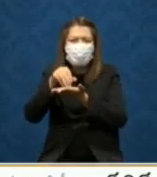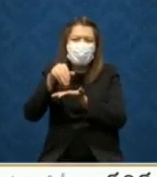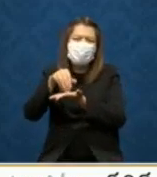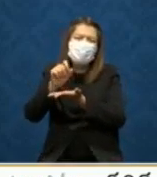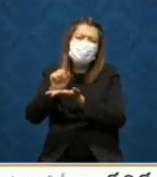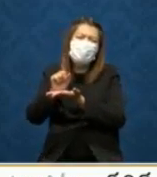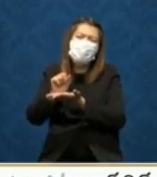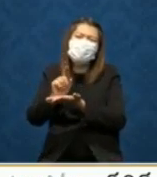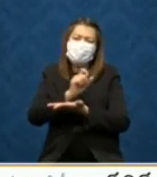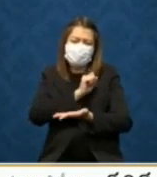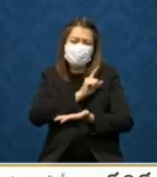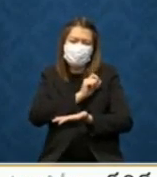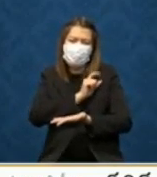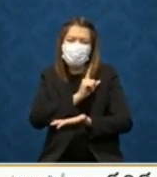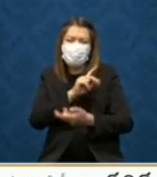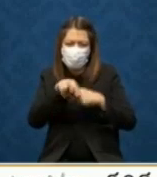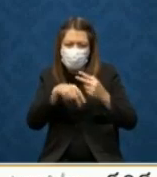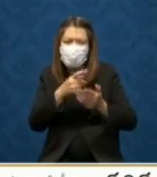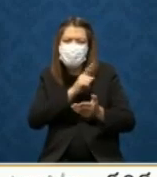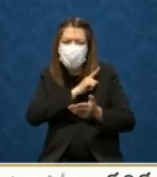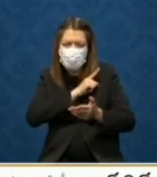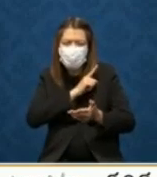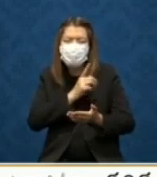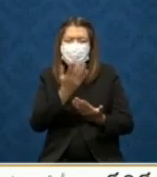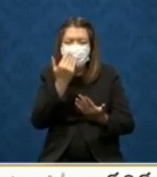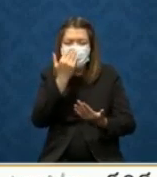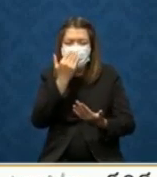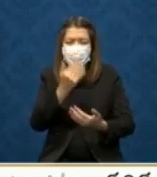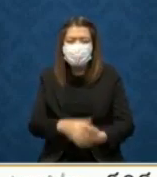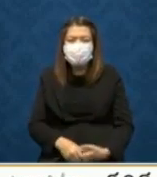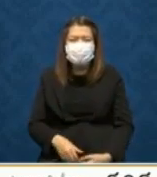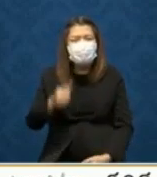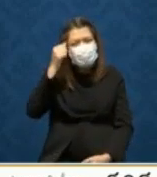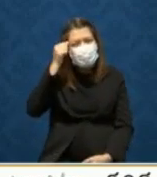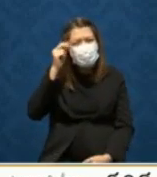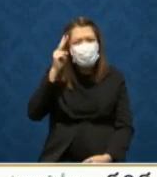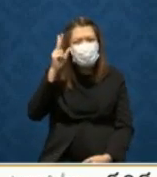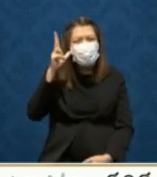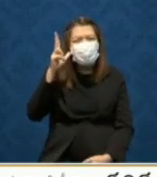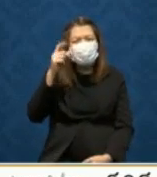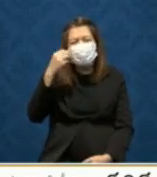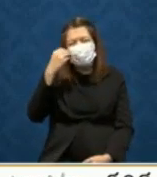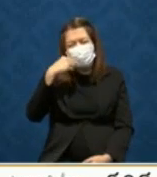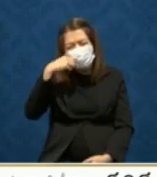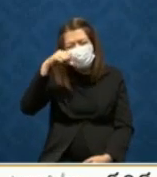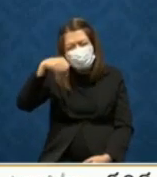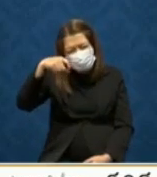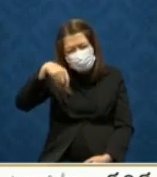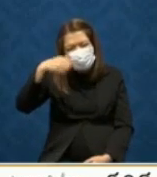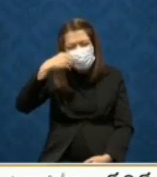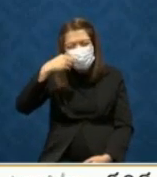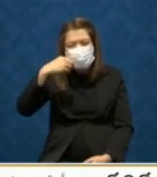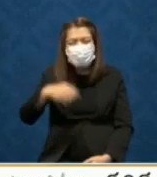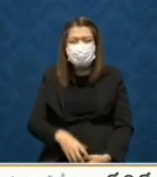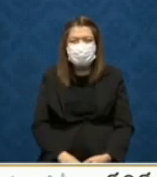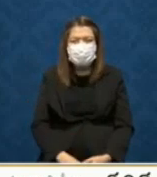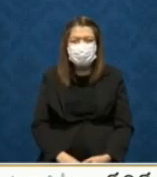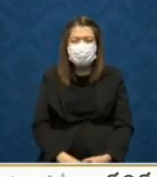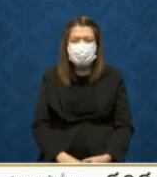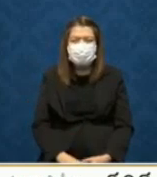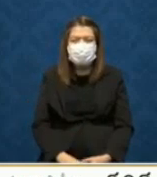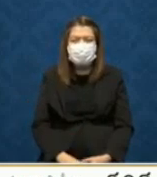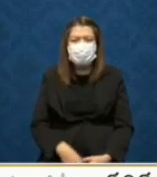ศาสนาเป็นเดูแลเรื่องนี้่ะครับแล้วเหตุการณ์ที่เกิดขึ้นเมื่อ2-3วันเเกิดเหตุการณ์ซ้ำซากซ้ำซากมาตลอด